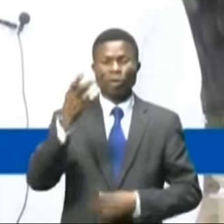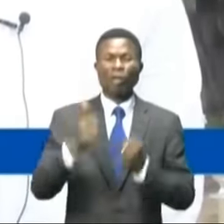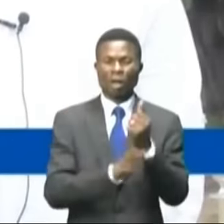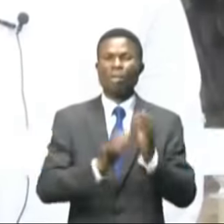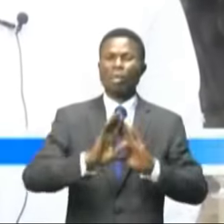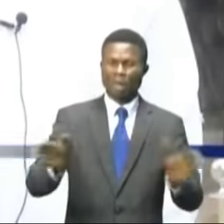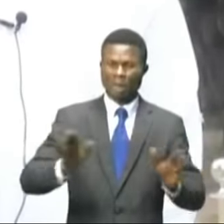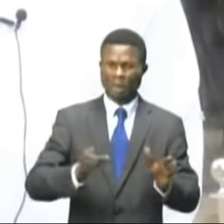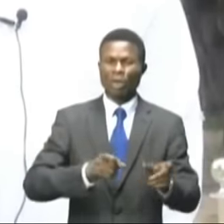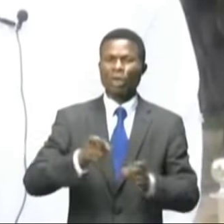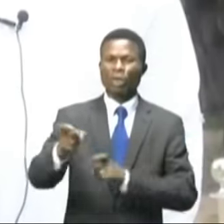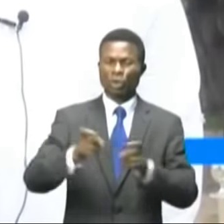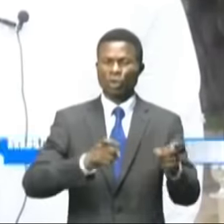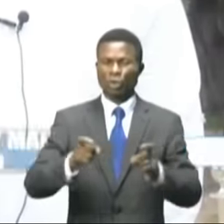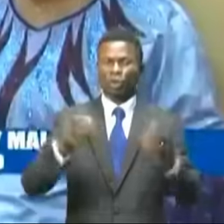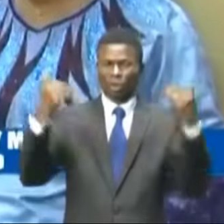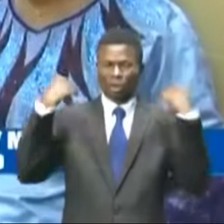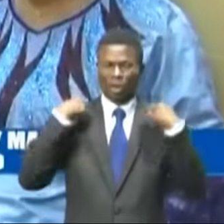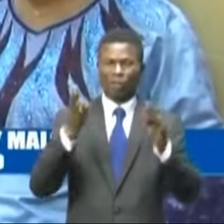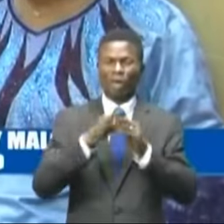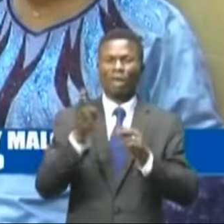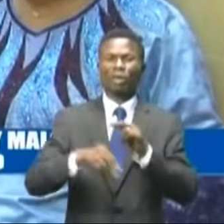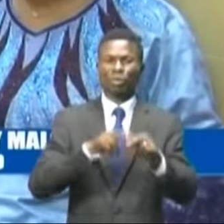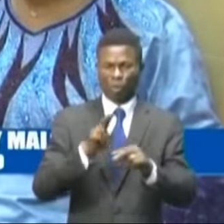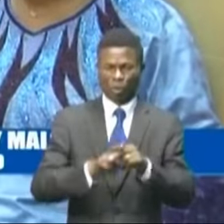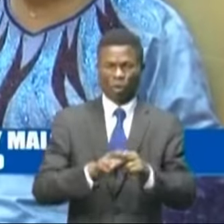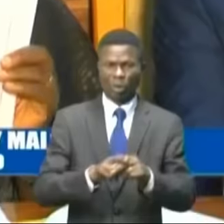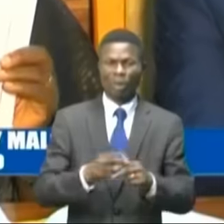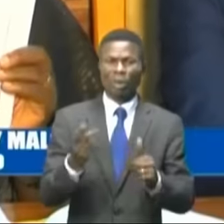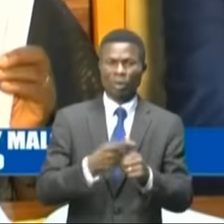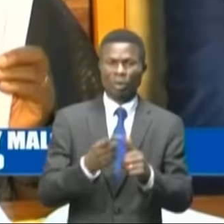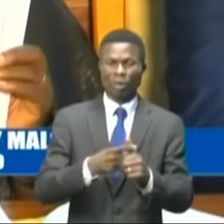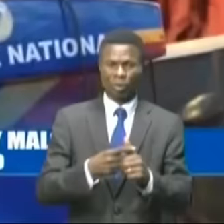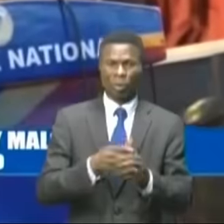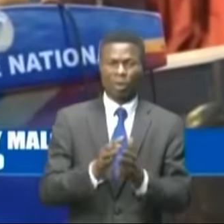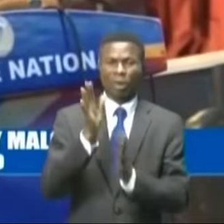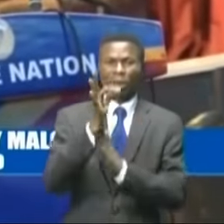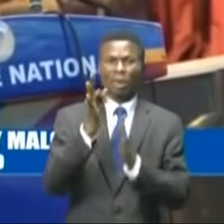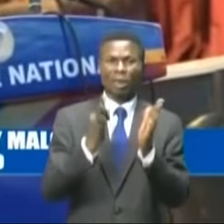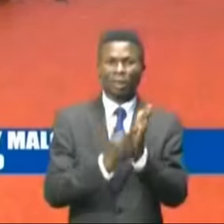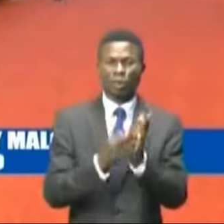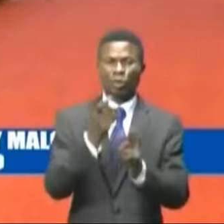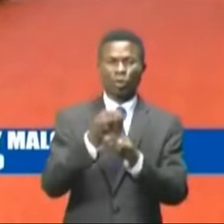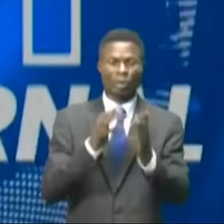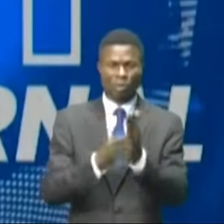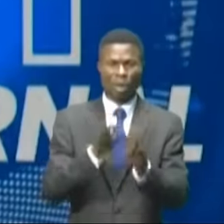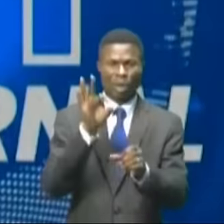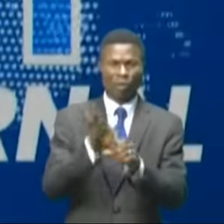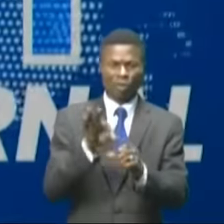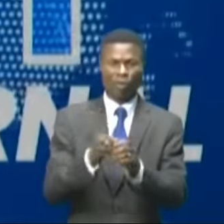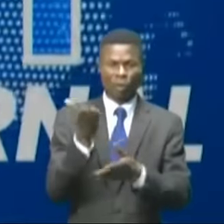bien conduire l'Assemblée nationale. Ici, c'est de noter que c'est le 18 mai prochain que le scrutin aura lieu.